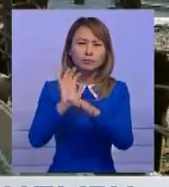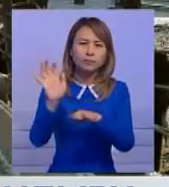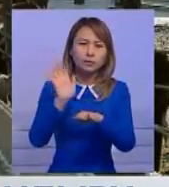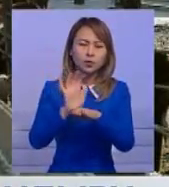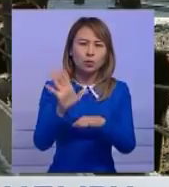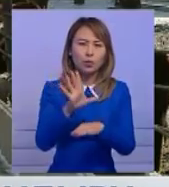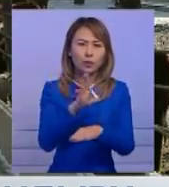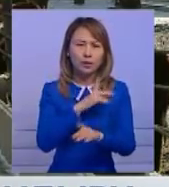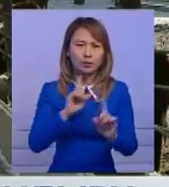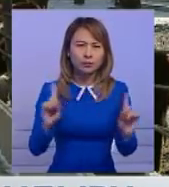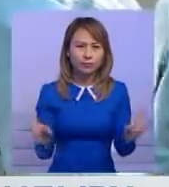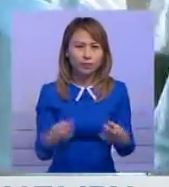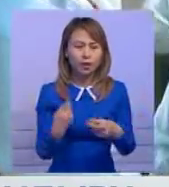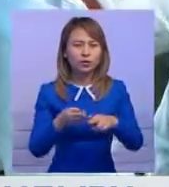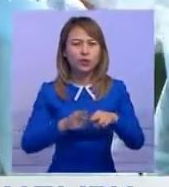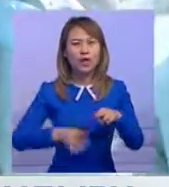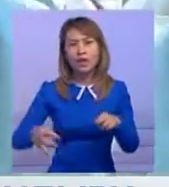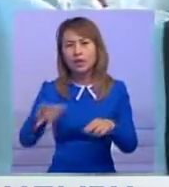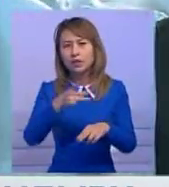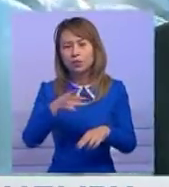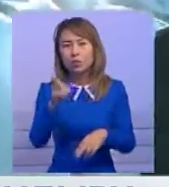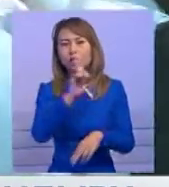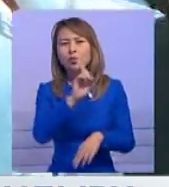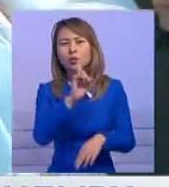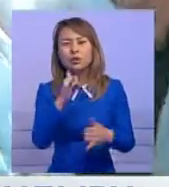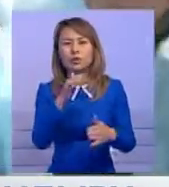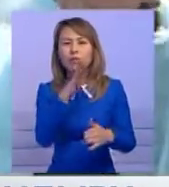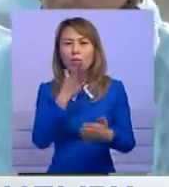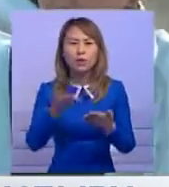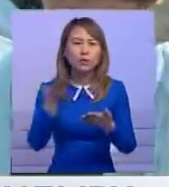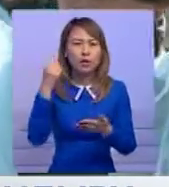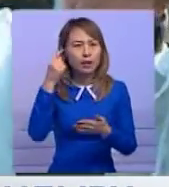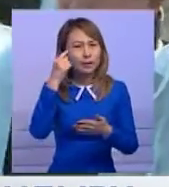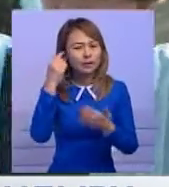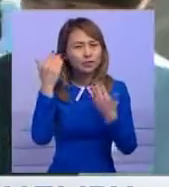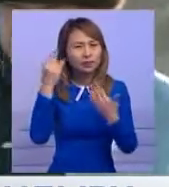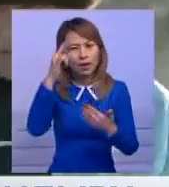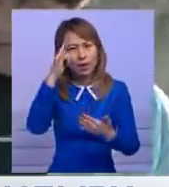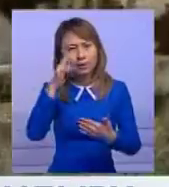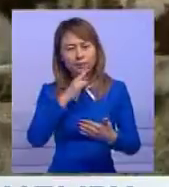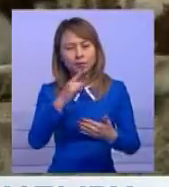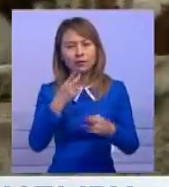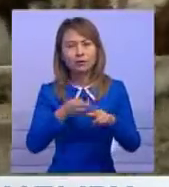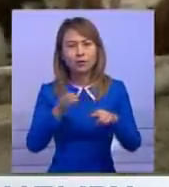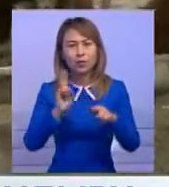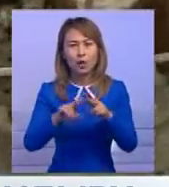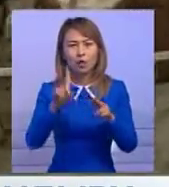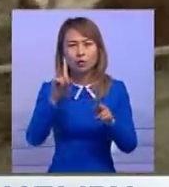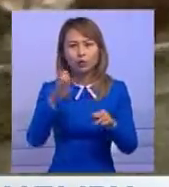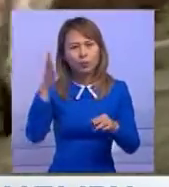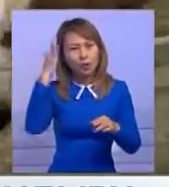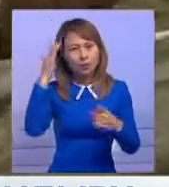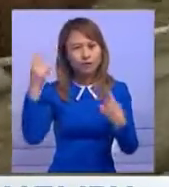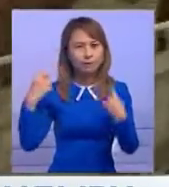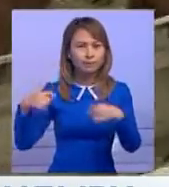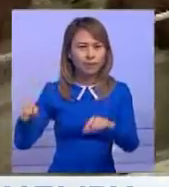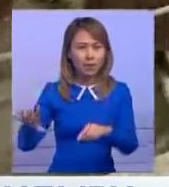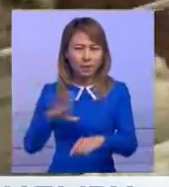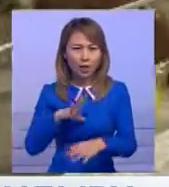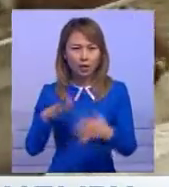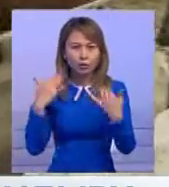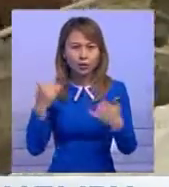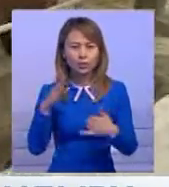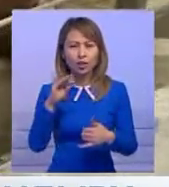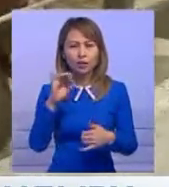әлеуетті көтеру. Республикалық палат арқылы алдыңғы жылы Қырғызстанға қазақтың ақбас тұқымды 100 басы сатылса, енді